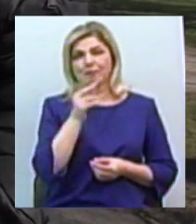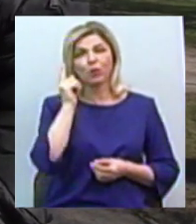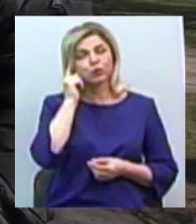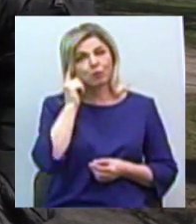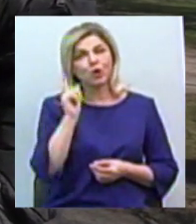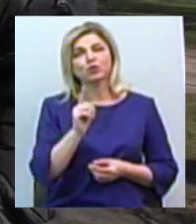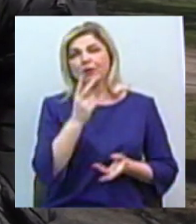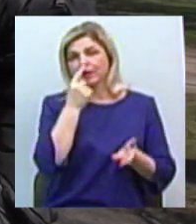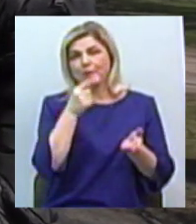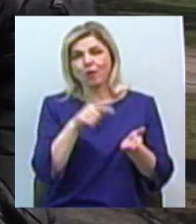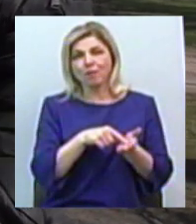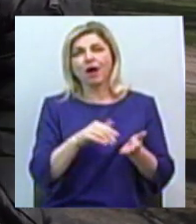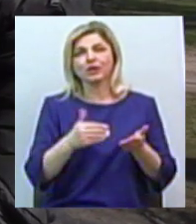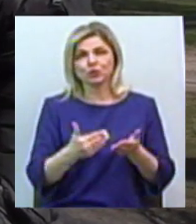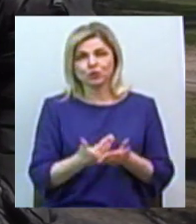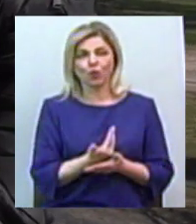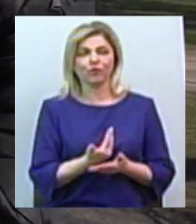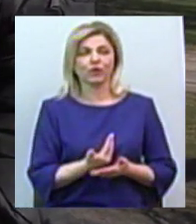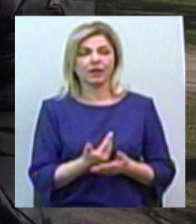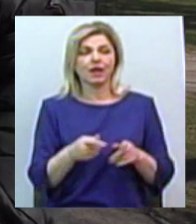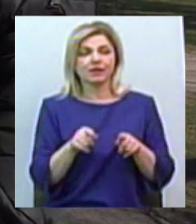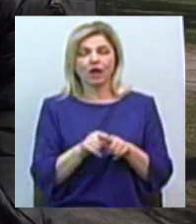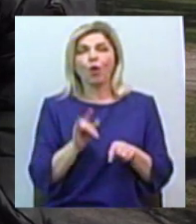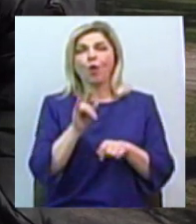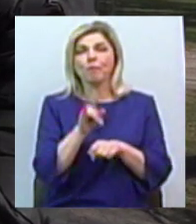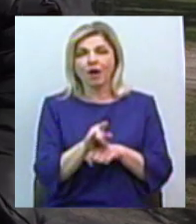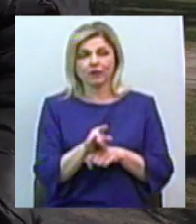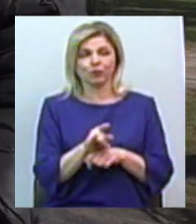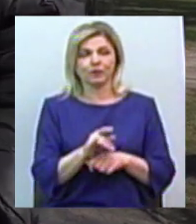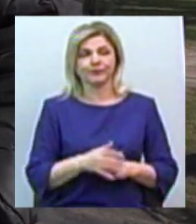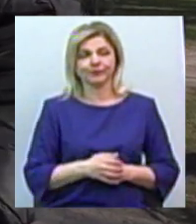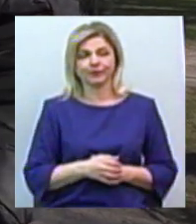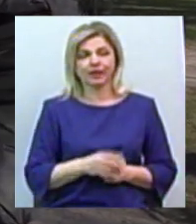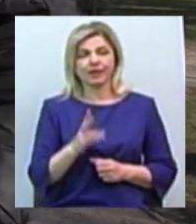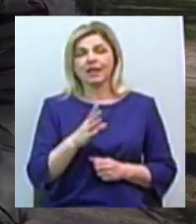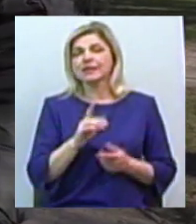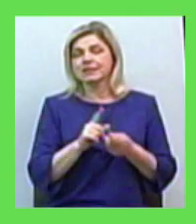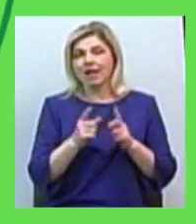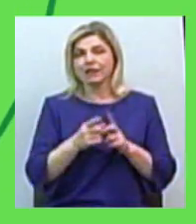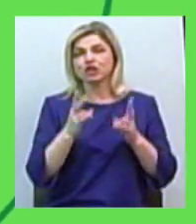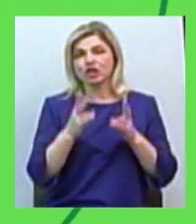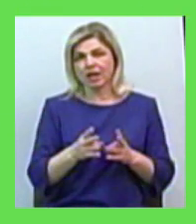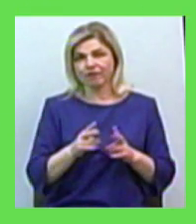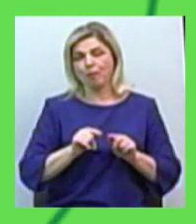ви не потрапили знову таким обманом, підступом і так далі, не стали жертвою чергової пропаганди.